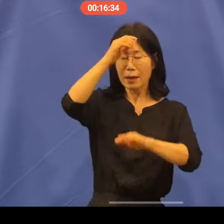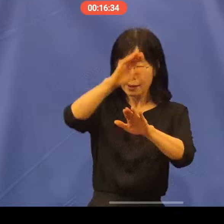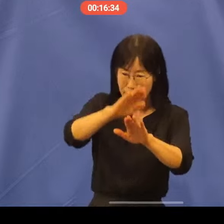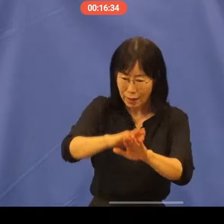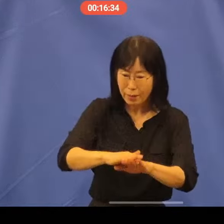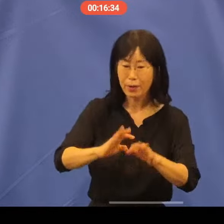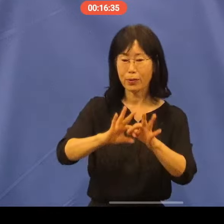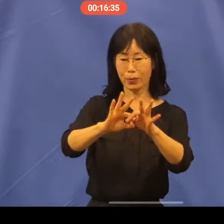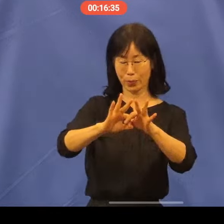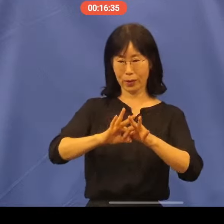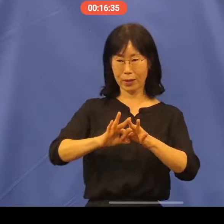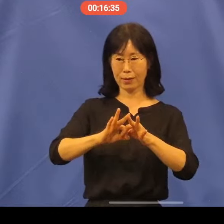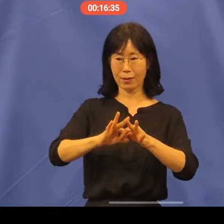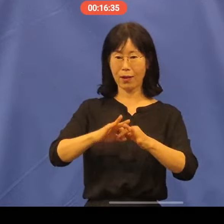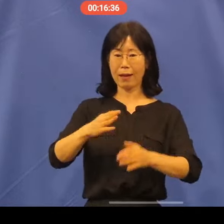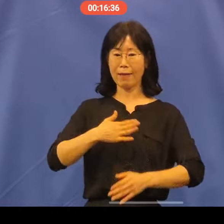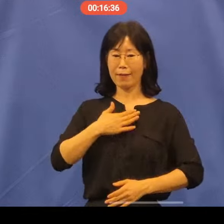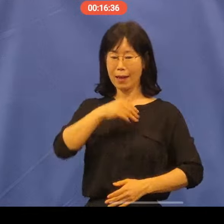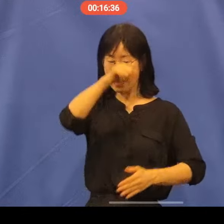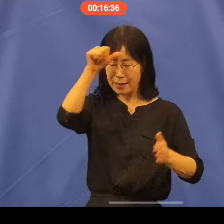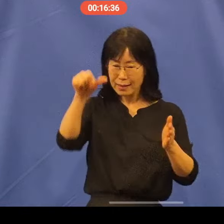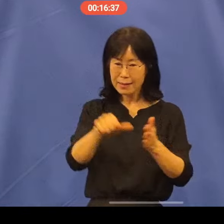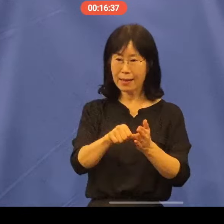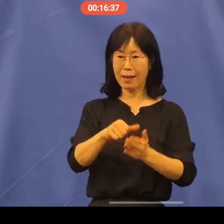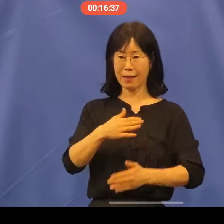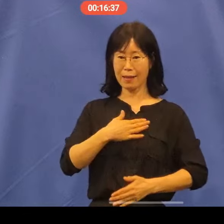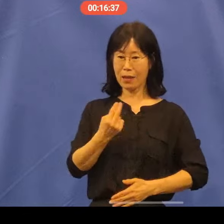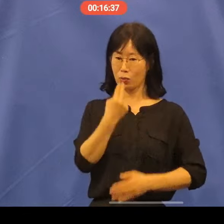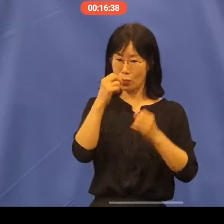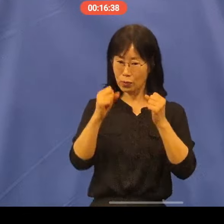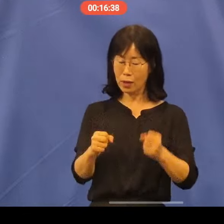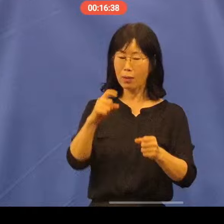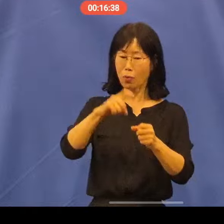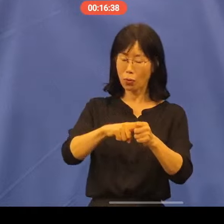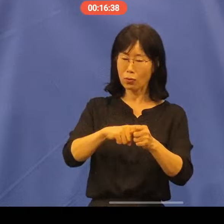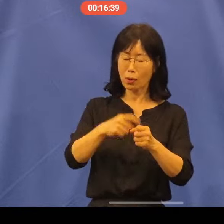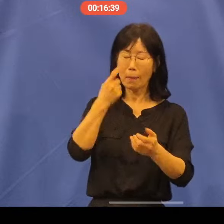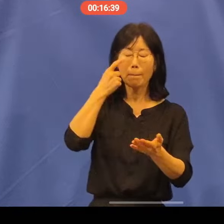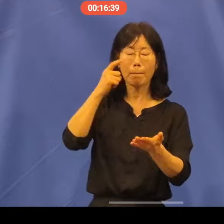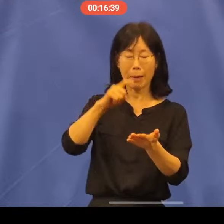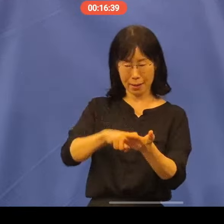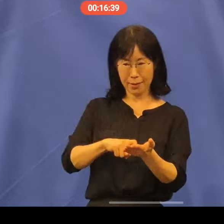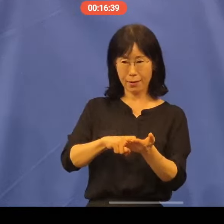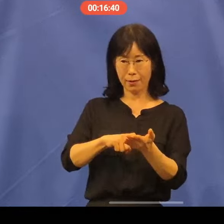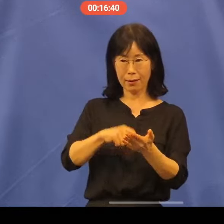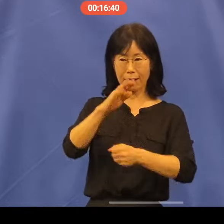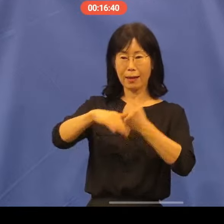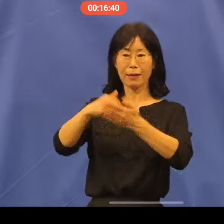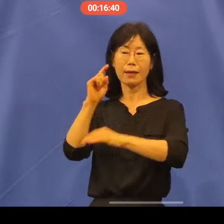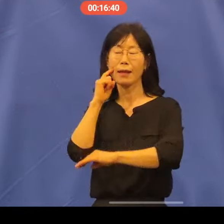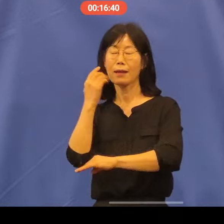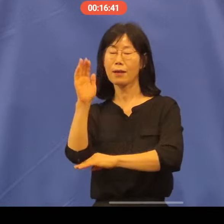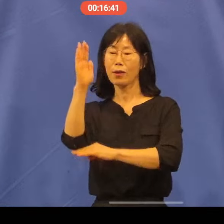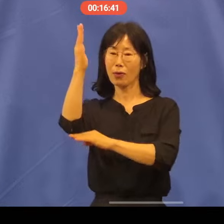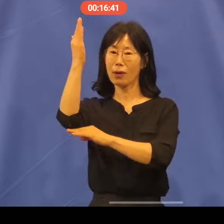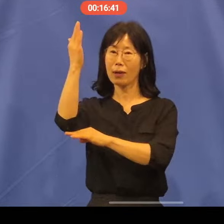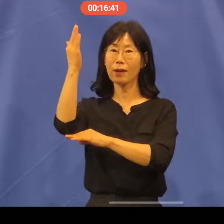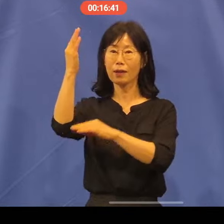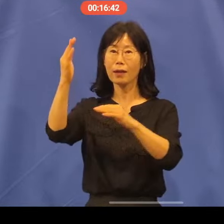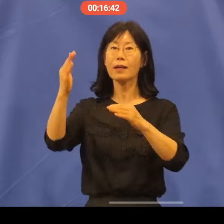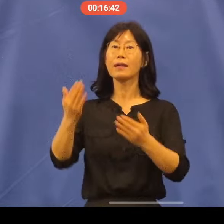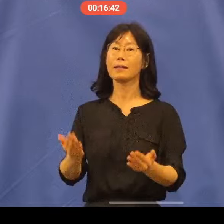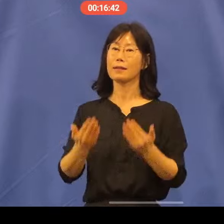삶의 존재의 목적을 하나님에게서 찾기 때문에 그분에게 영광을 돌려드리는 게